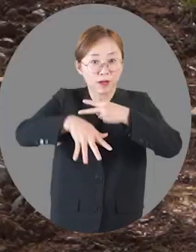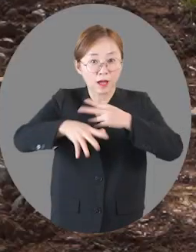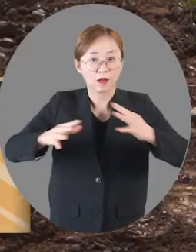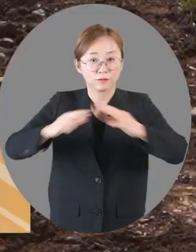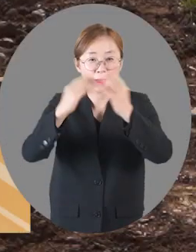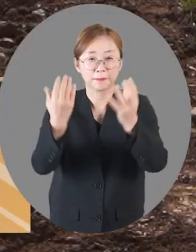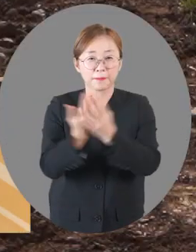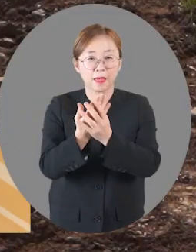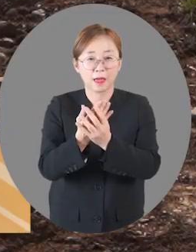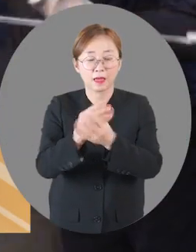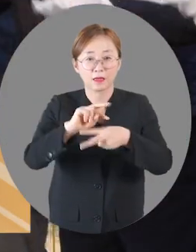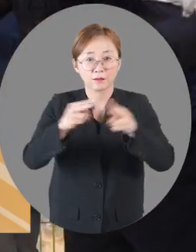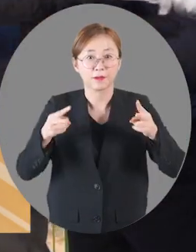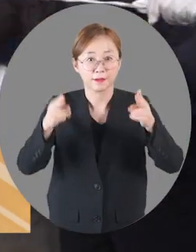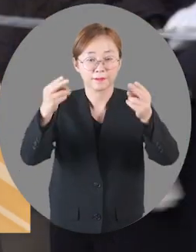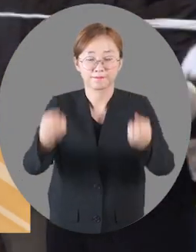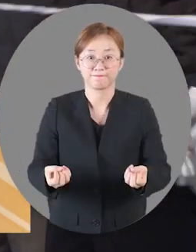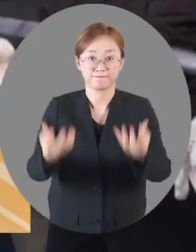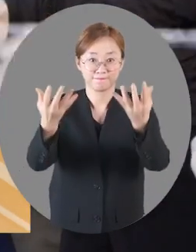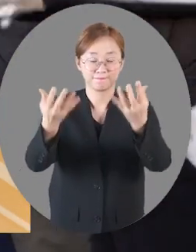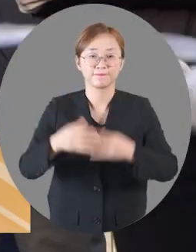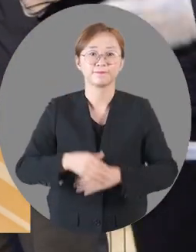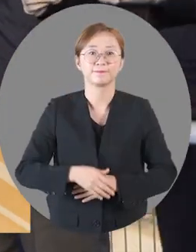입동리 사방댐 준공식을 가졌습니다.